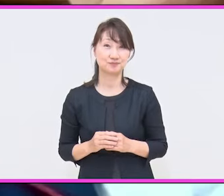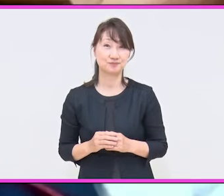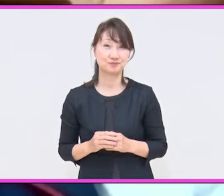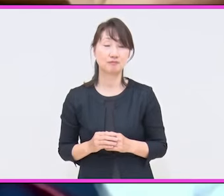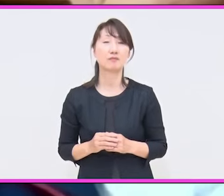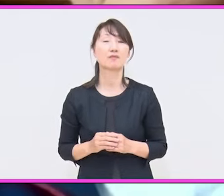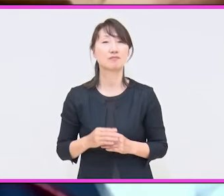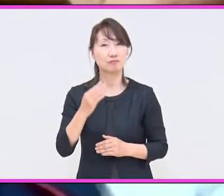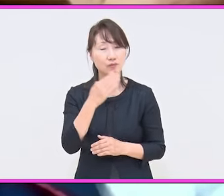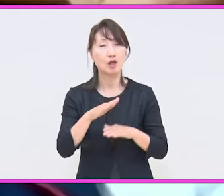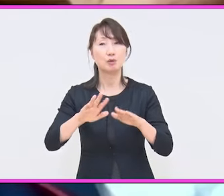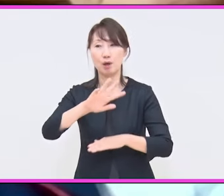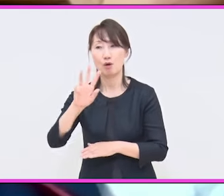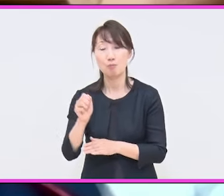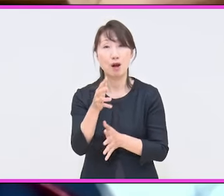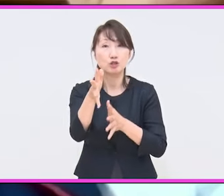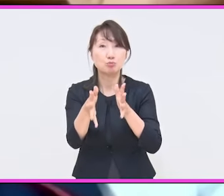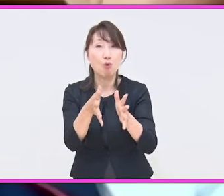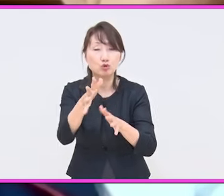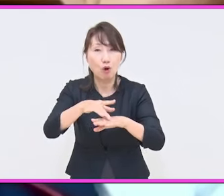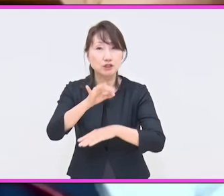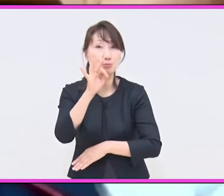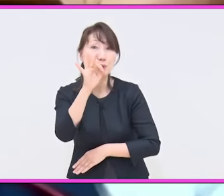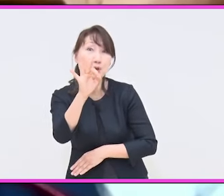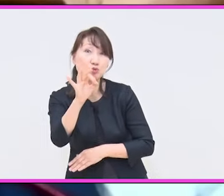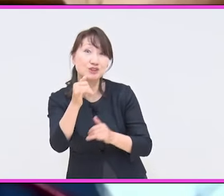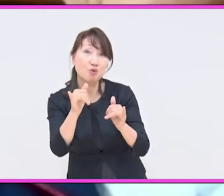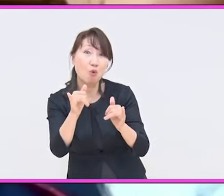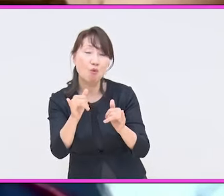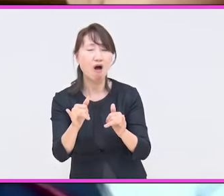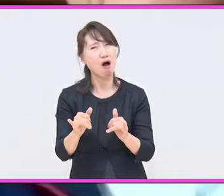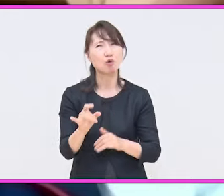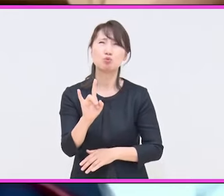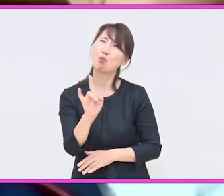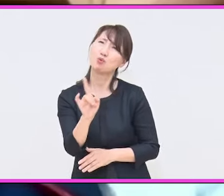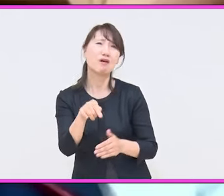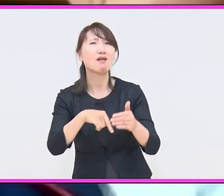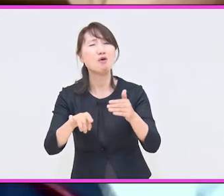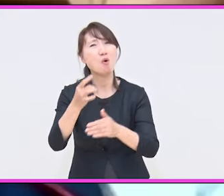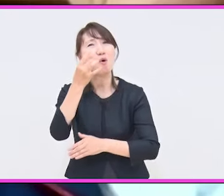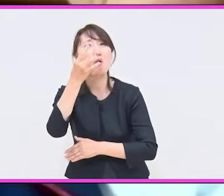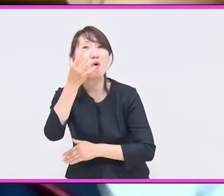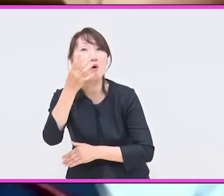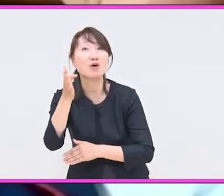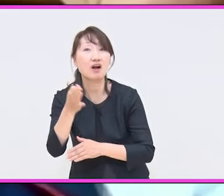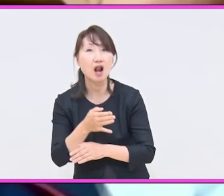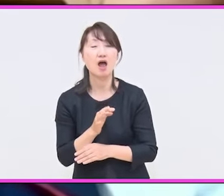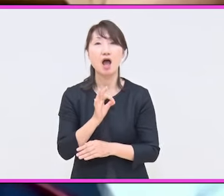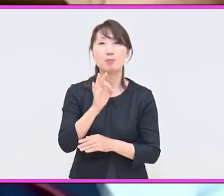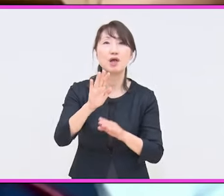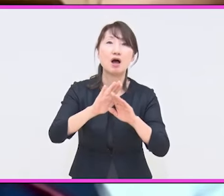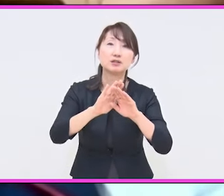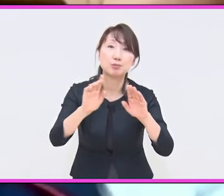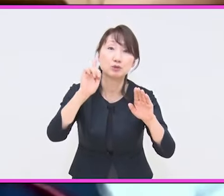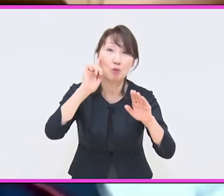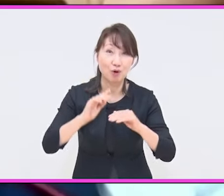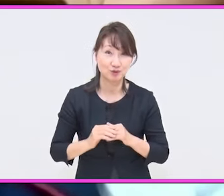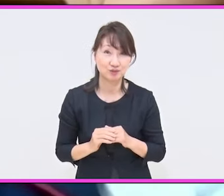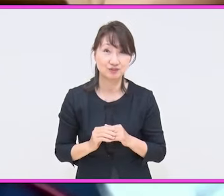もう今でこそパラスポーツを初めて見る人、パラスポーツってどんなスポーツなんだろうという入り口から入っていく人が多いと思うんですけれ